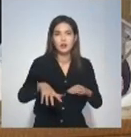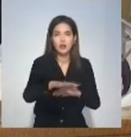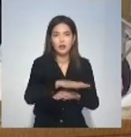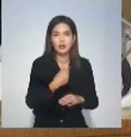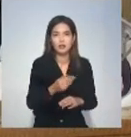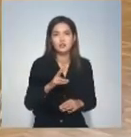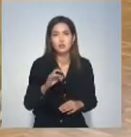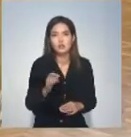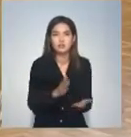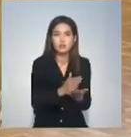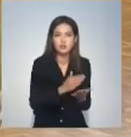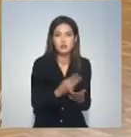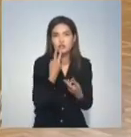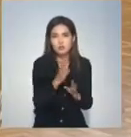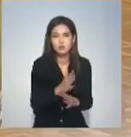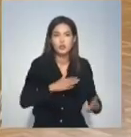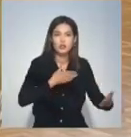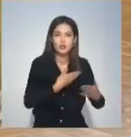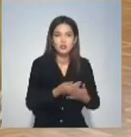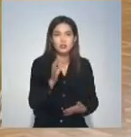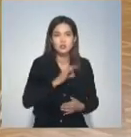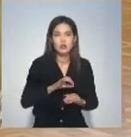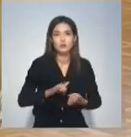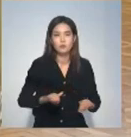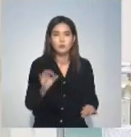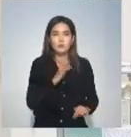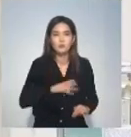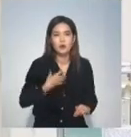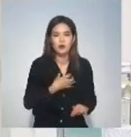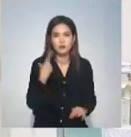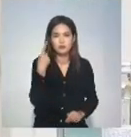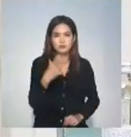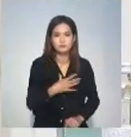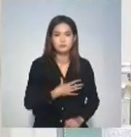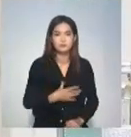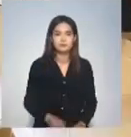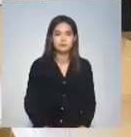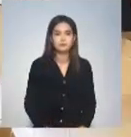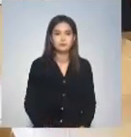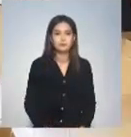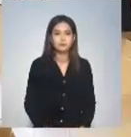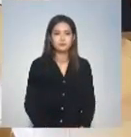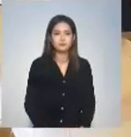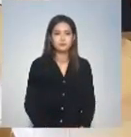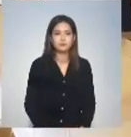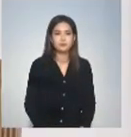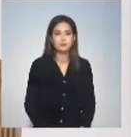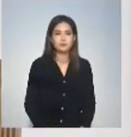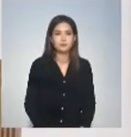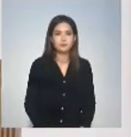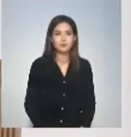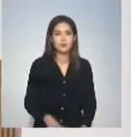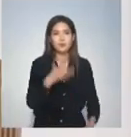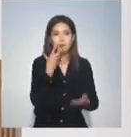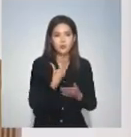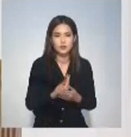нарықтағы дағдарыс жағдайына қарамастан ынтымақтастықты дамыту маңызды екенін жеткізді. Здесь особое место занимает.